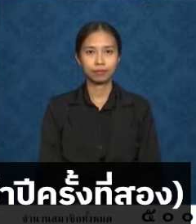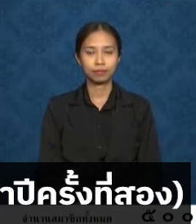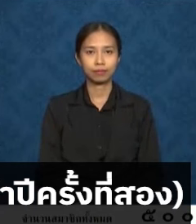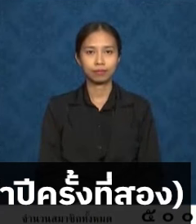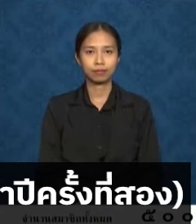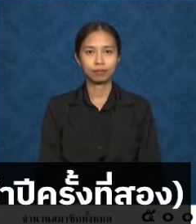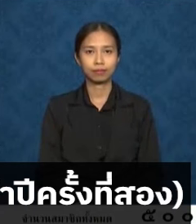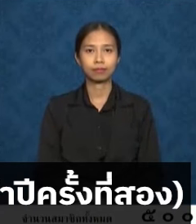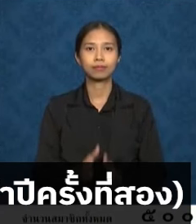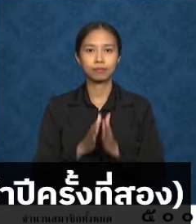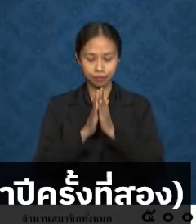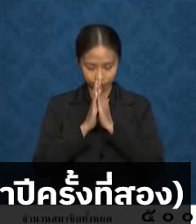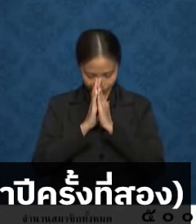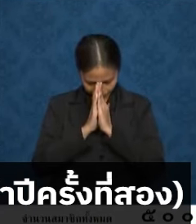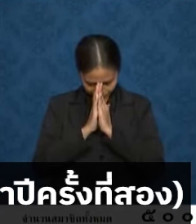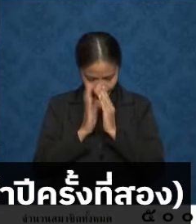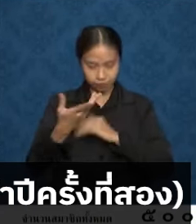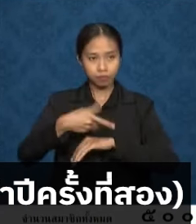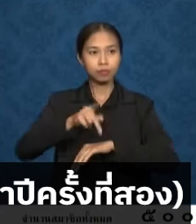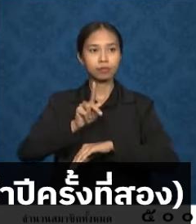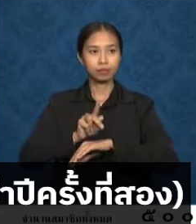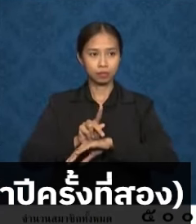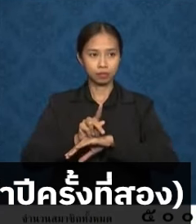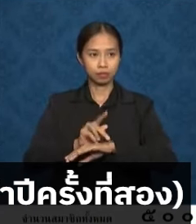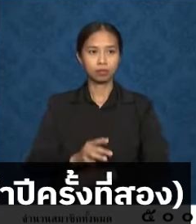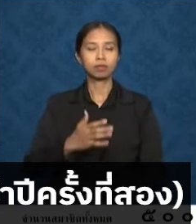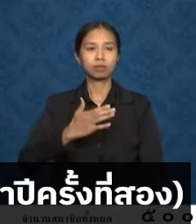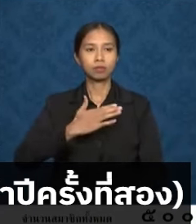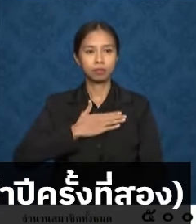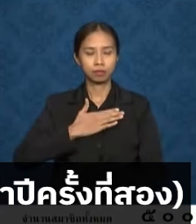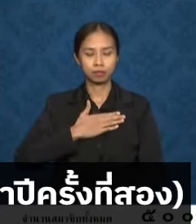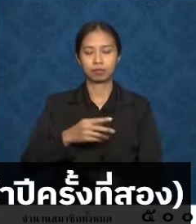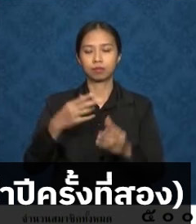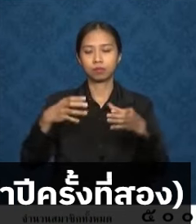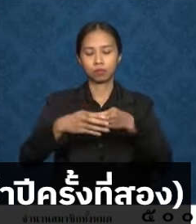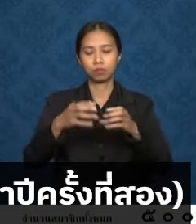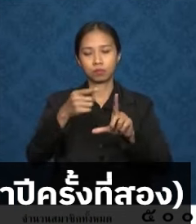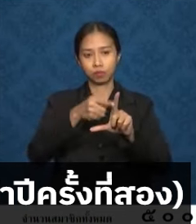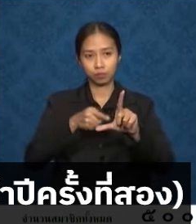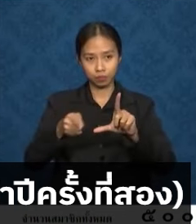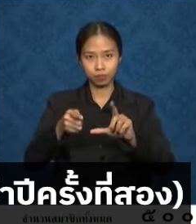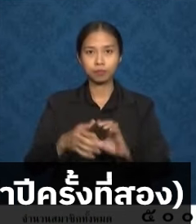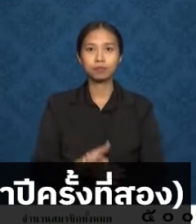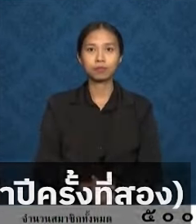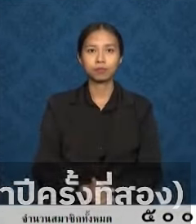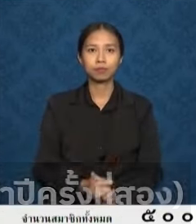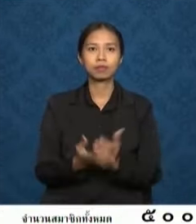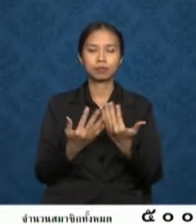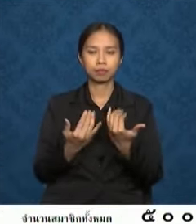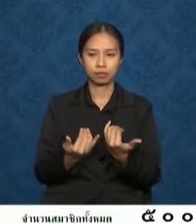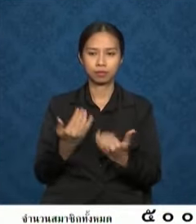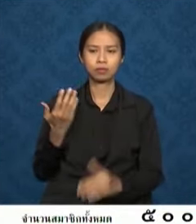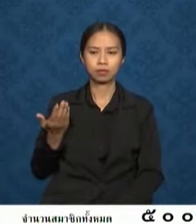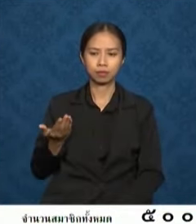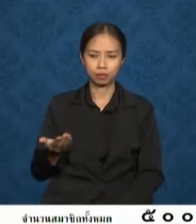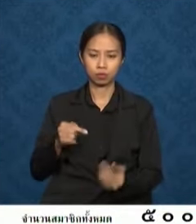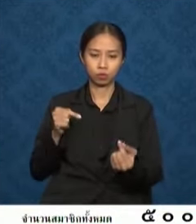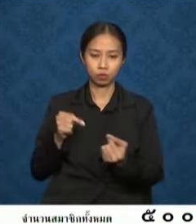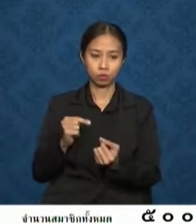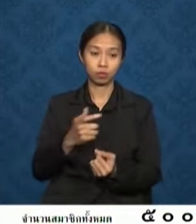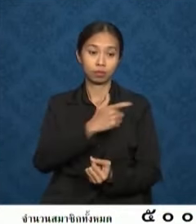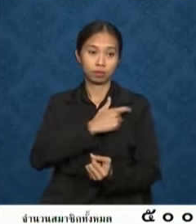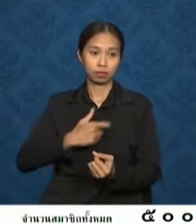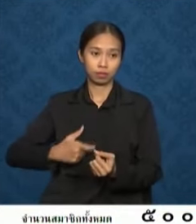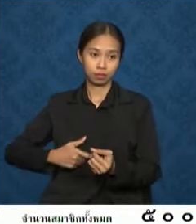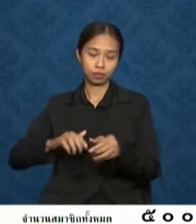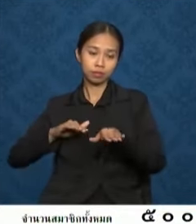ท่านประธานที่เคารพครับผมวิโรจลัคนาอดิสรบัญชีรายชื่อก้าวไกลครับจากกรณีที่เกิดขึ้นกับขบวนเสด็จของ